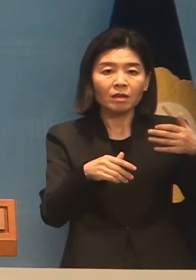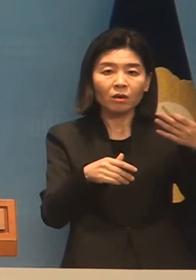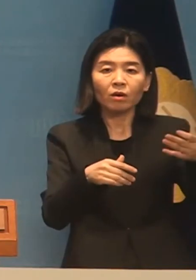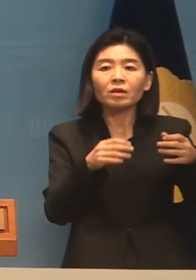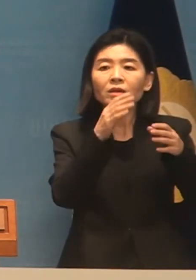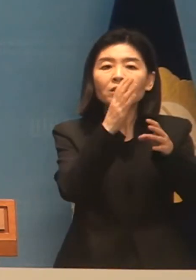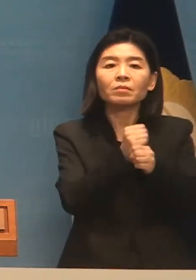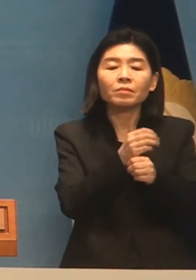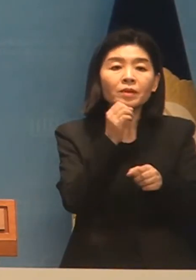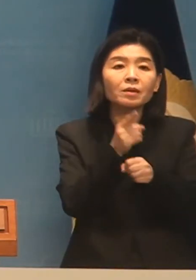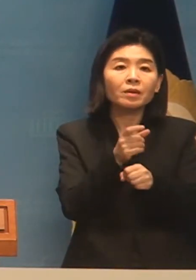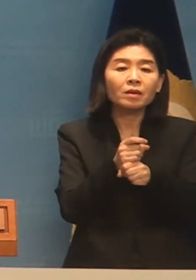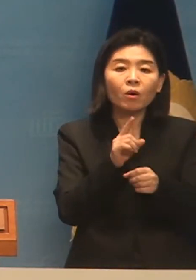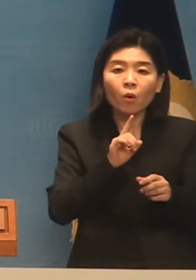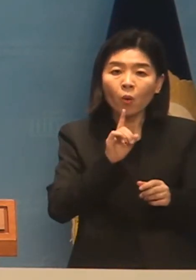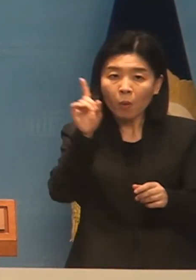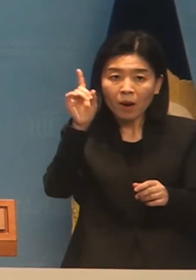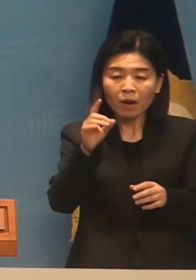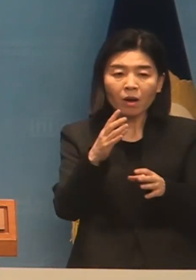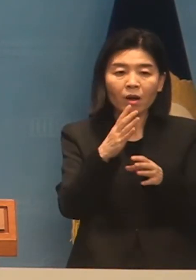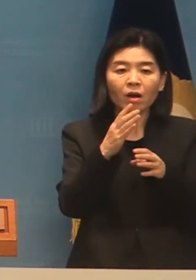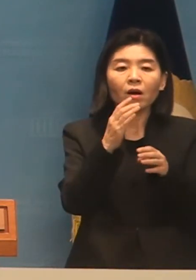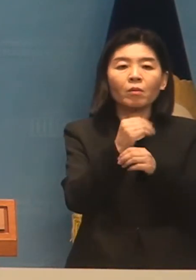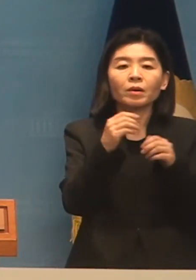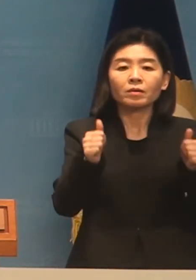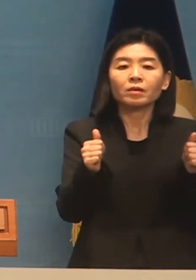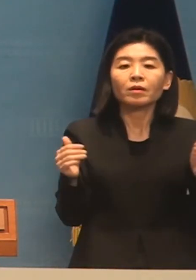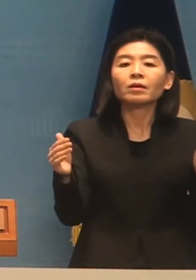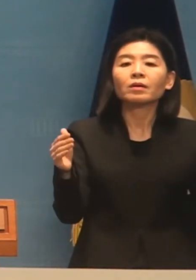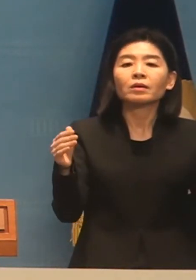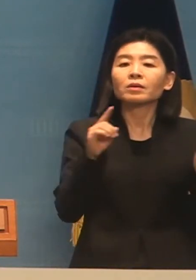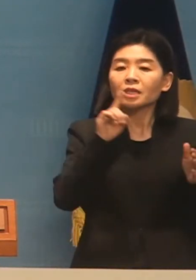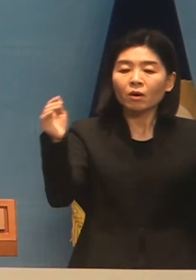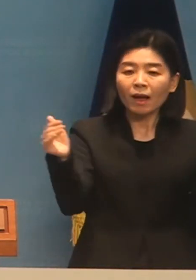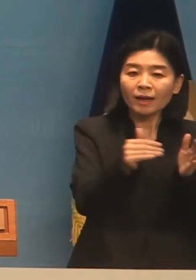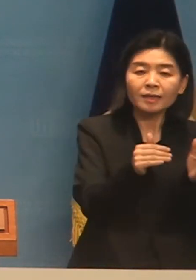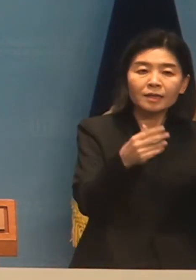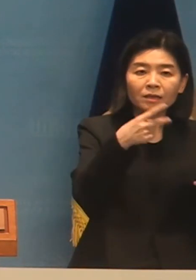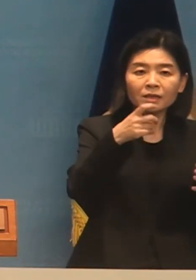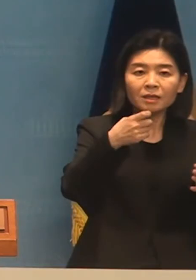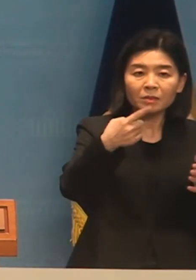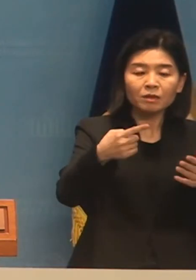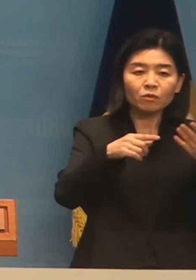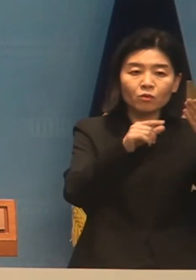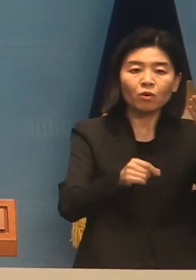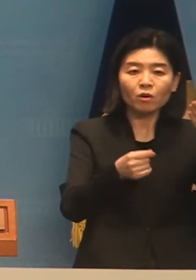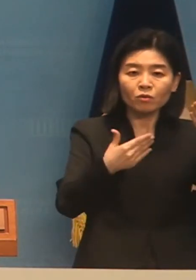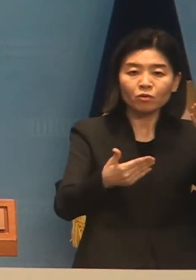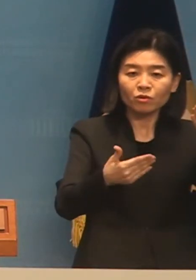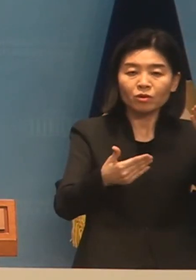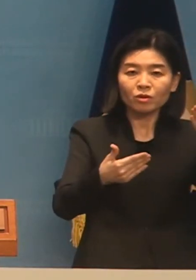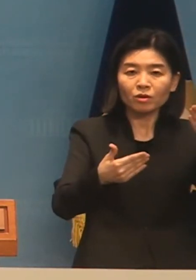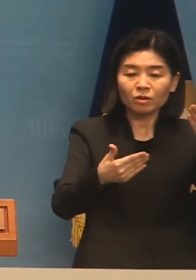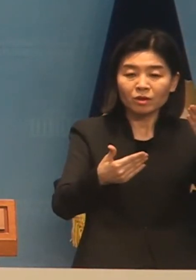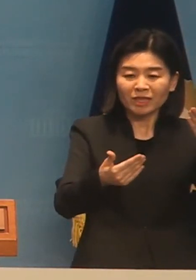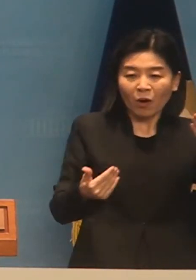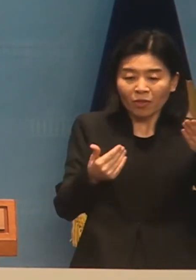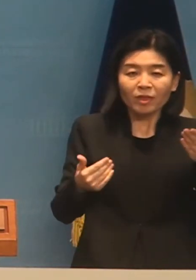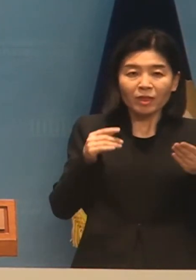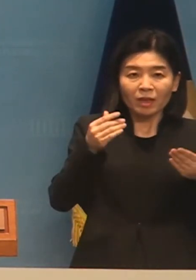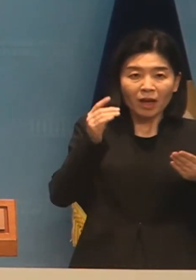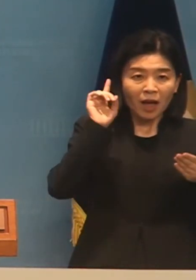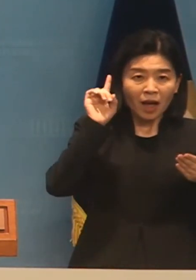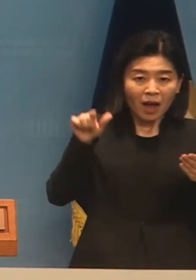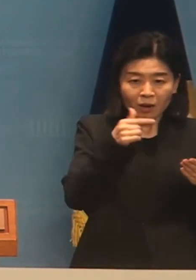고발 사건을 공소시효 만료일인 2021년 9월 9일 하루 전날인 9월 8일 땡처리 하듯